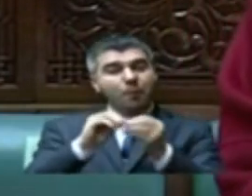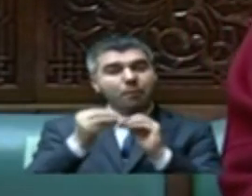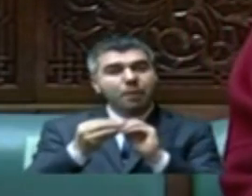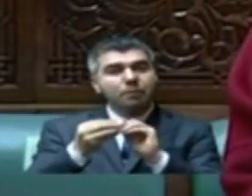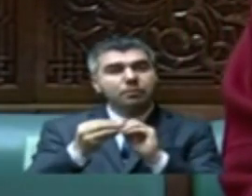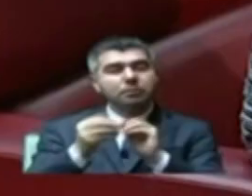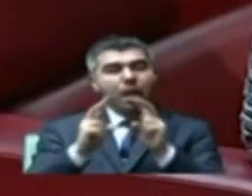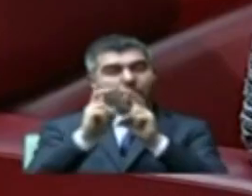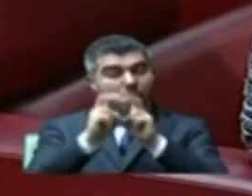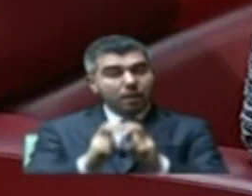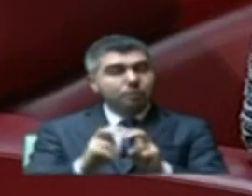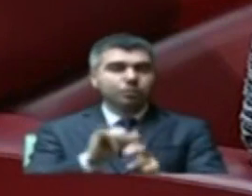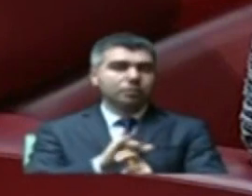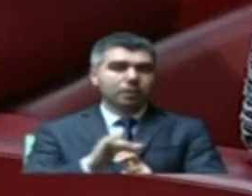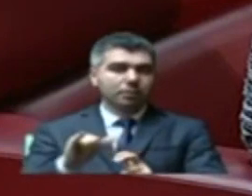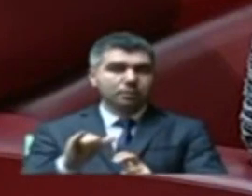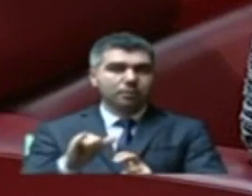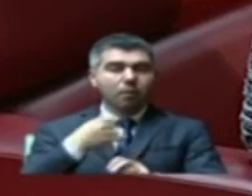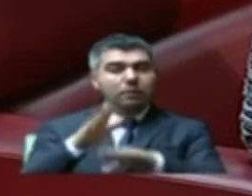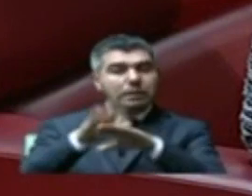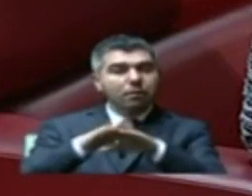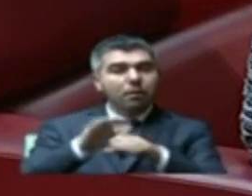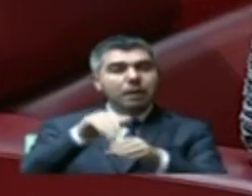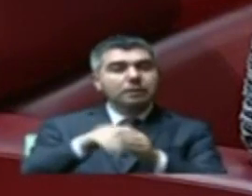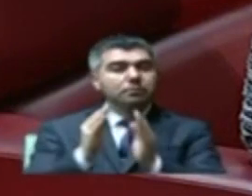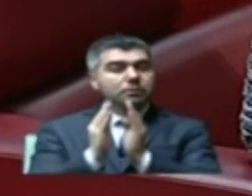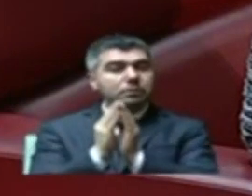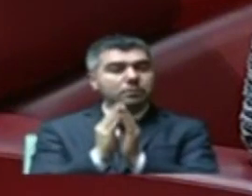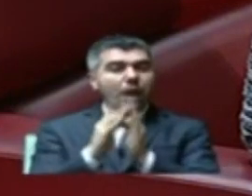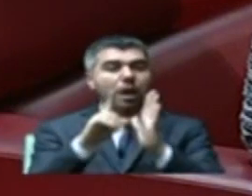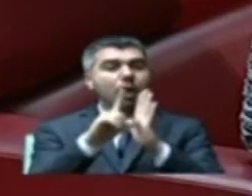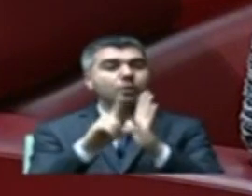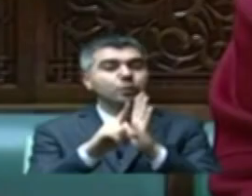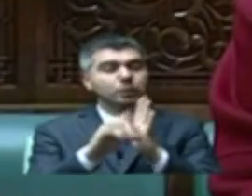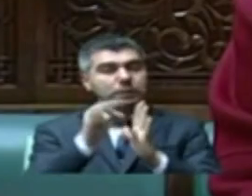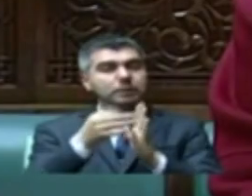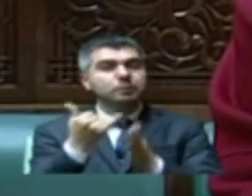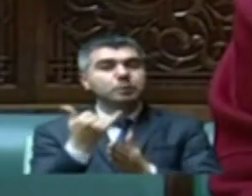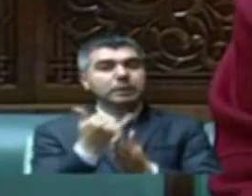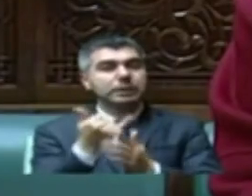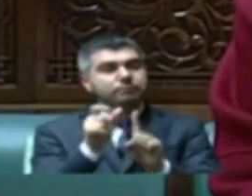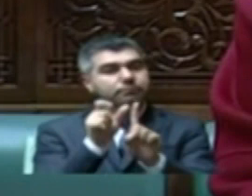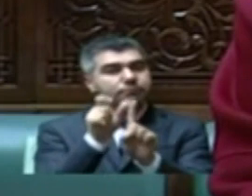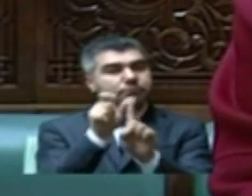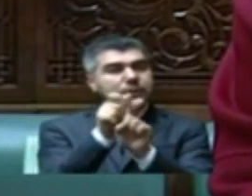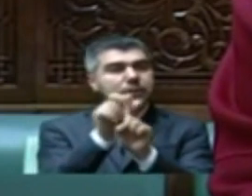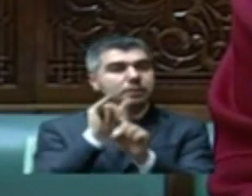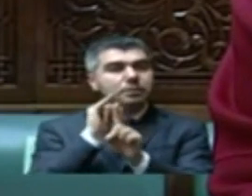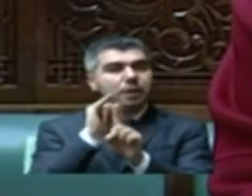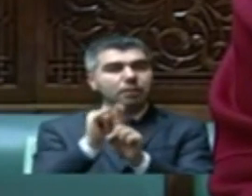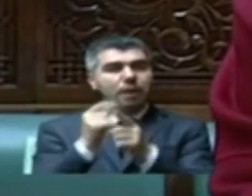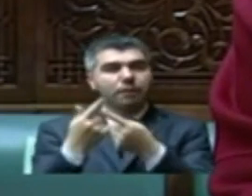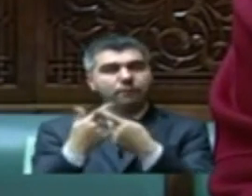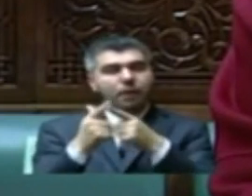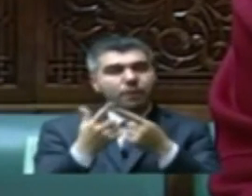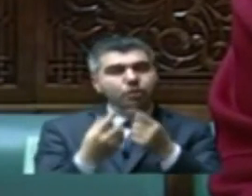لذا ندعوكم سيدة الوزيرة، نحن في فريق العدالة والتنمية، إلى وضع إطار قانوني ومؤسساتي خاص بهذه الأحزمة الخضراء سواء لحمايتها